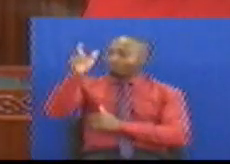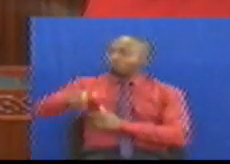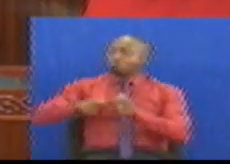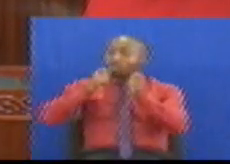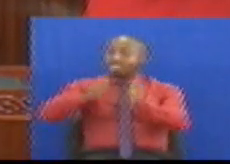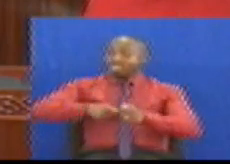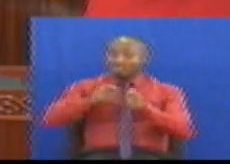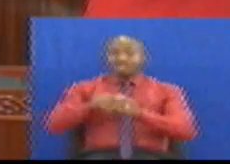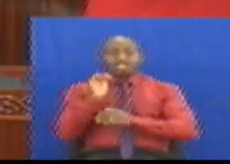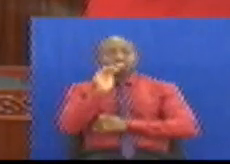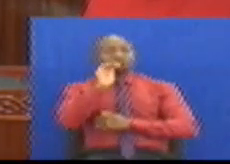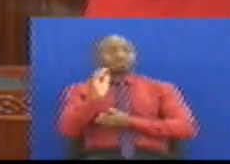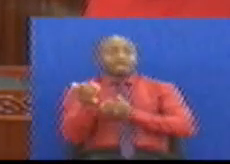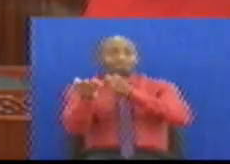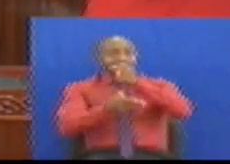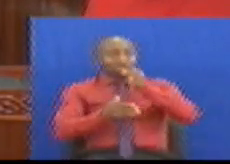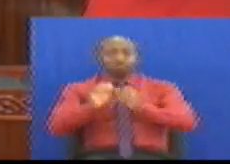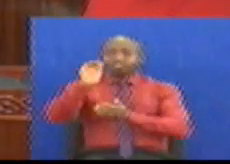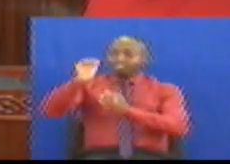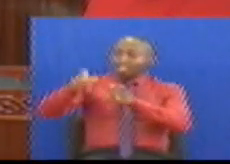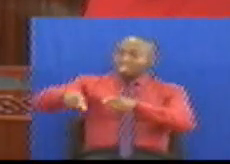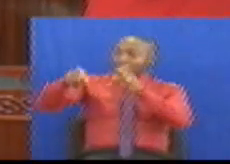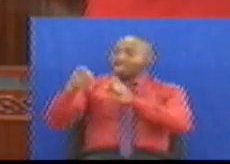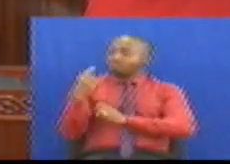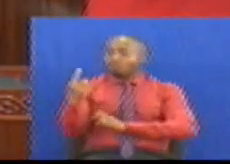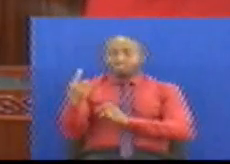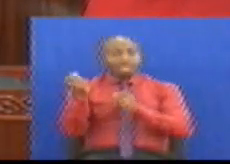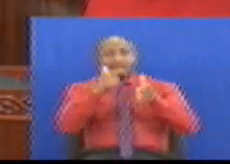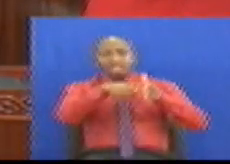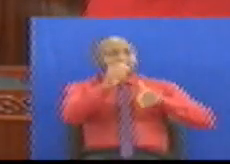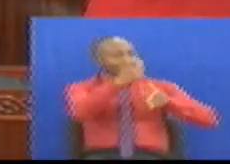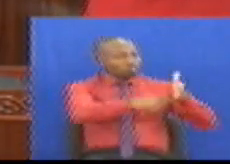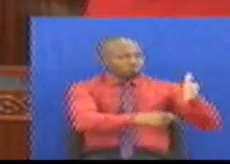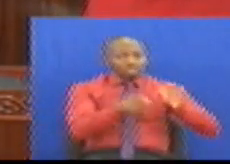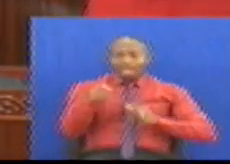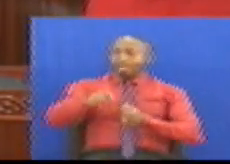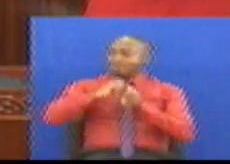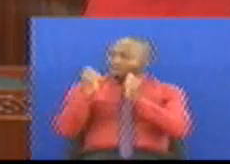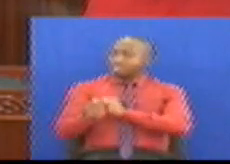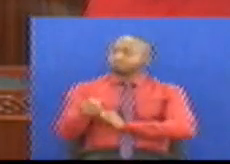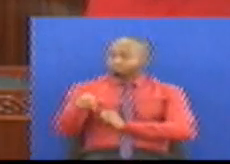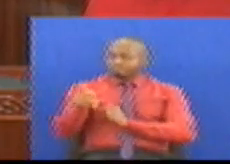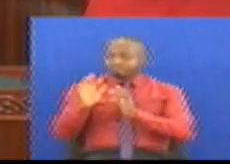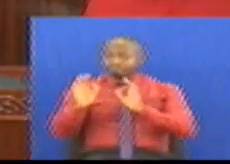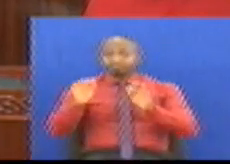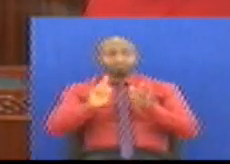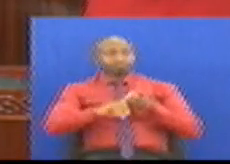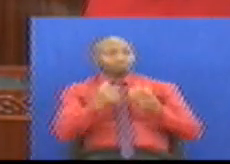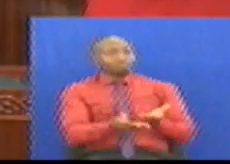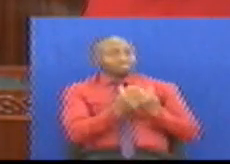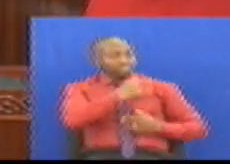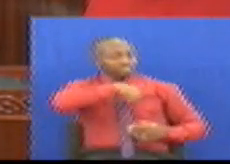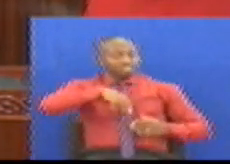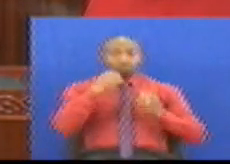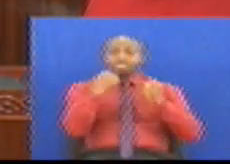chini ya tani moja hatozi ushuru. Haya ni mabadiliko yaliyowasaidia wananchi na sio kuporwa kwa vyanzo vya mapato. Haya mabadiliko ndio yatusaidia